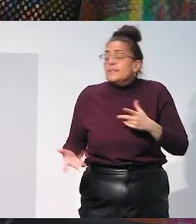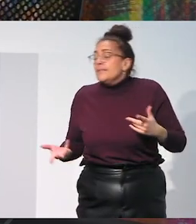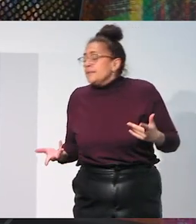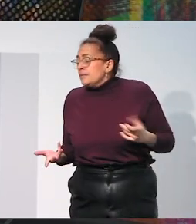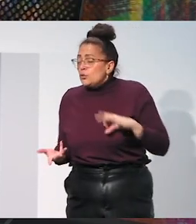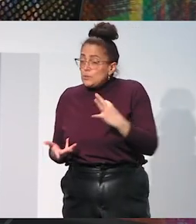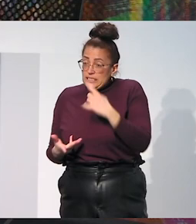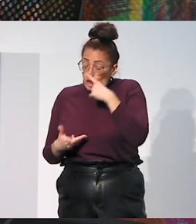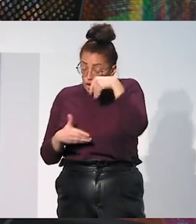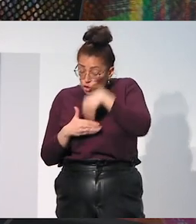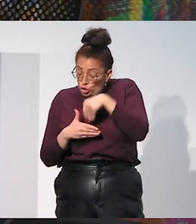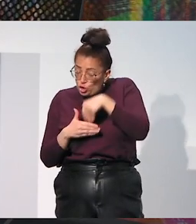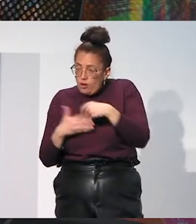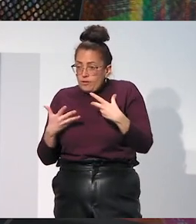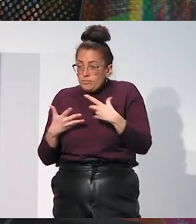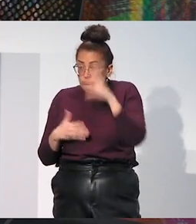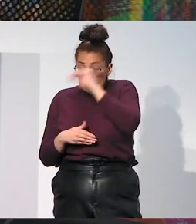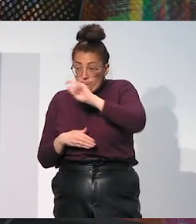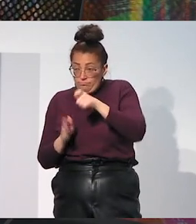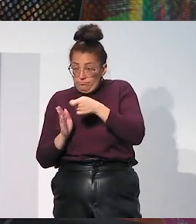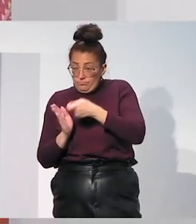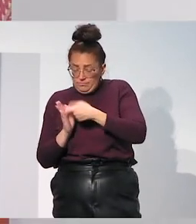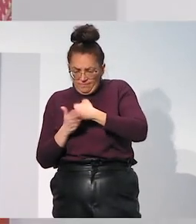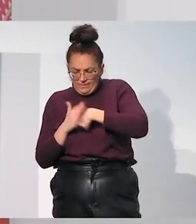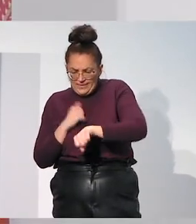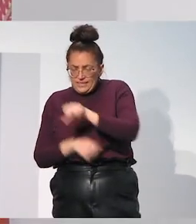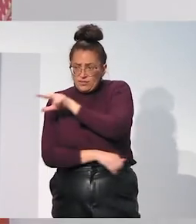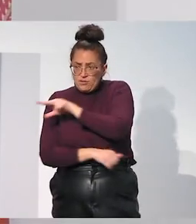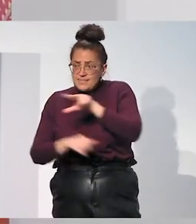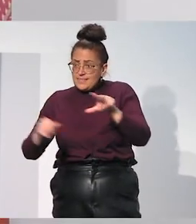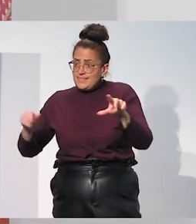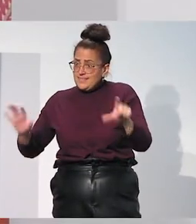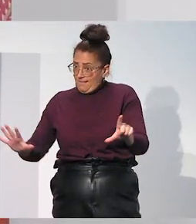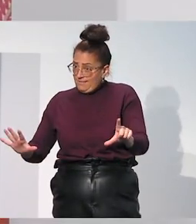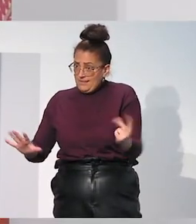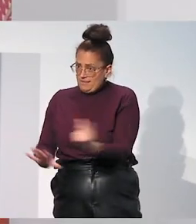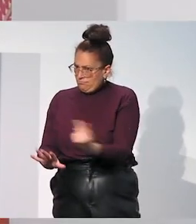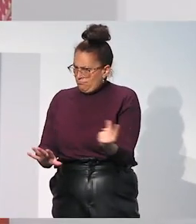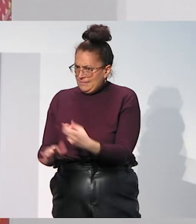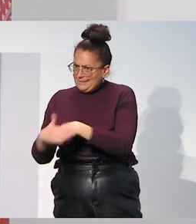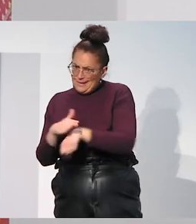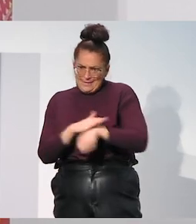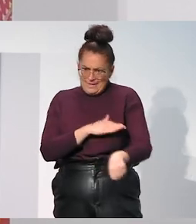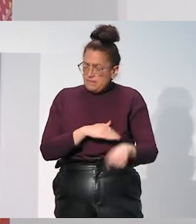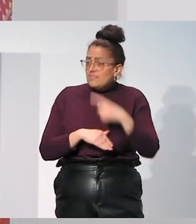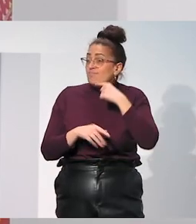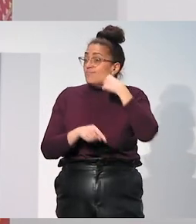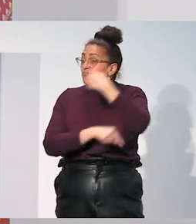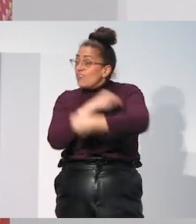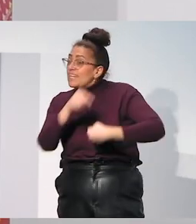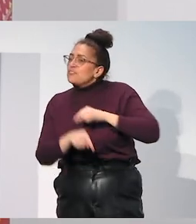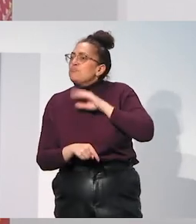que ils sont nés en 1937, les deux. Ils ont 30 ans. Donc lui appartient pleinement à la génération qui a fait la guerre